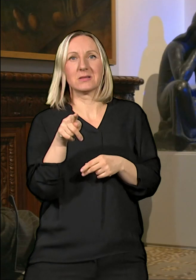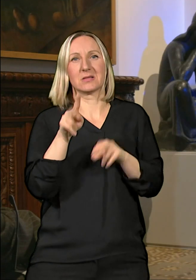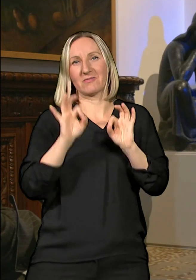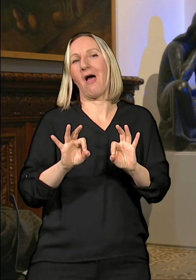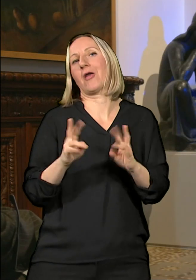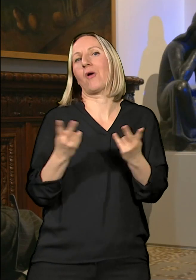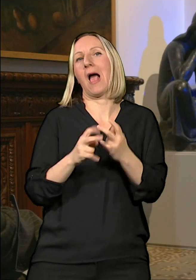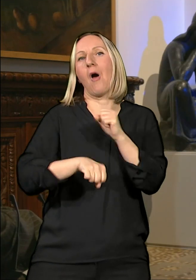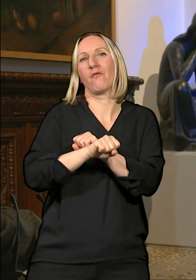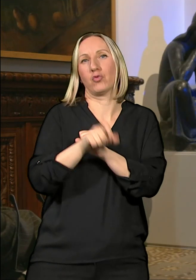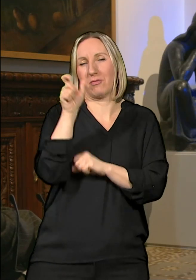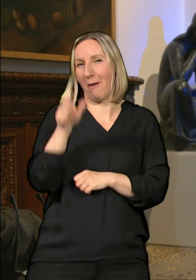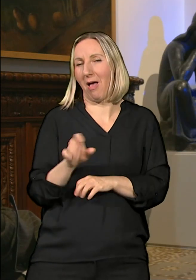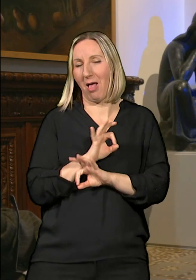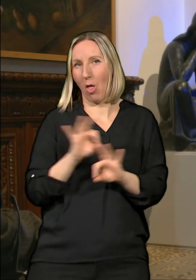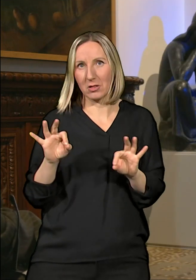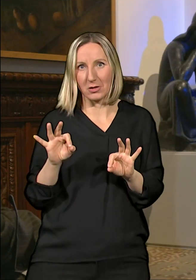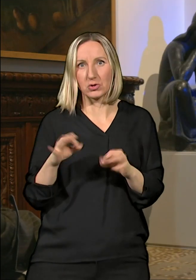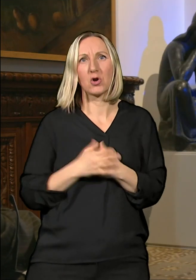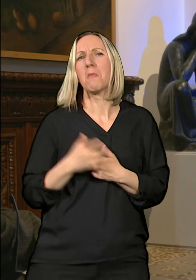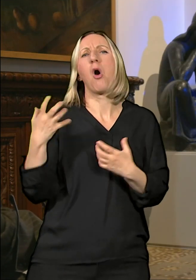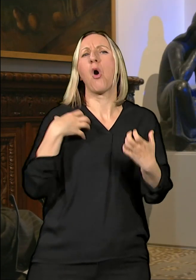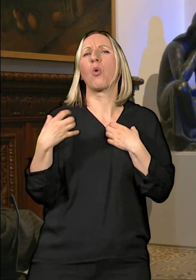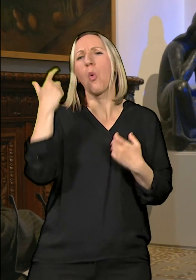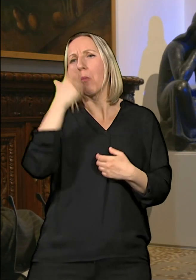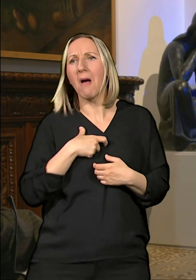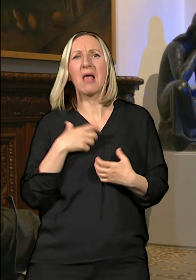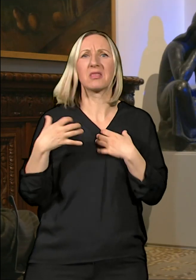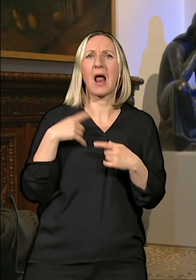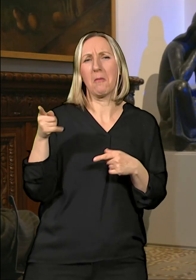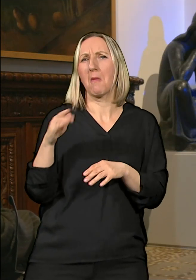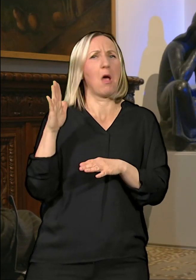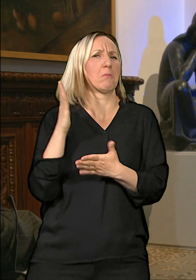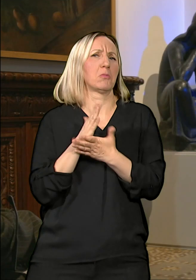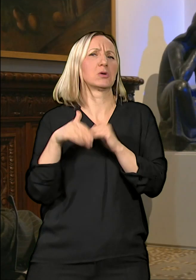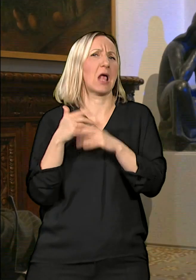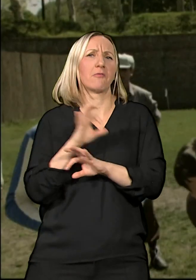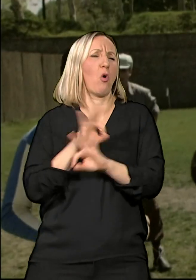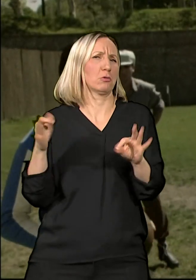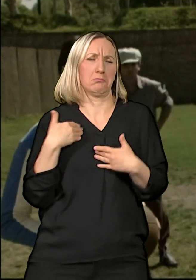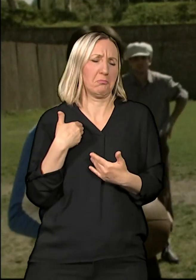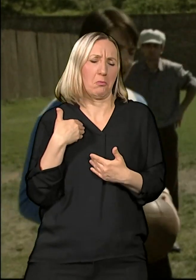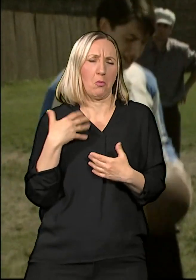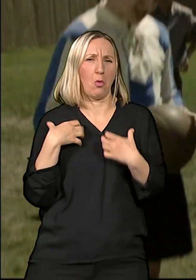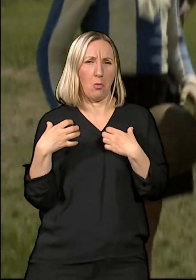pošto sam sa tim dramskim scenama i to je bio zadovoljan sa glumačkim delom.